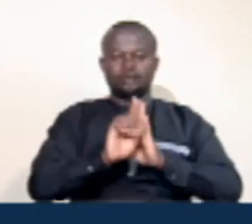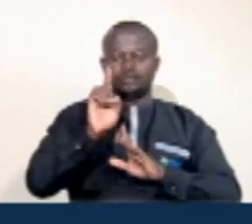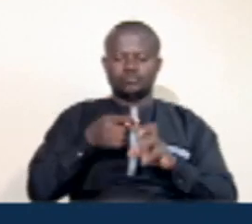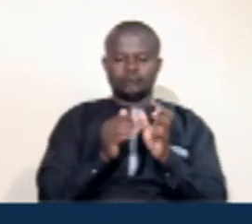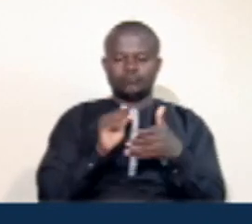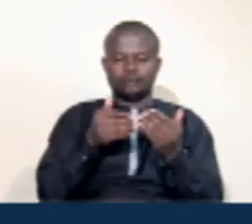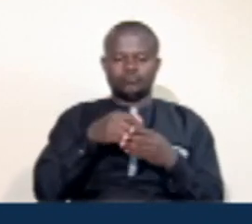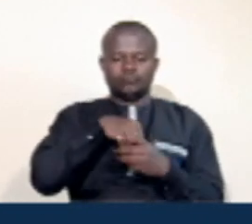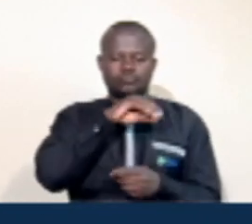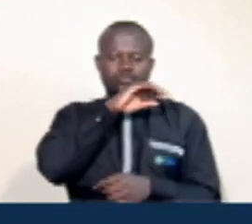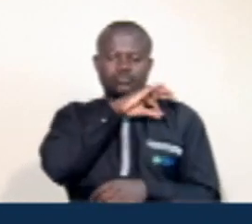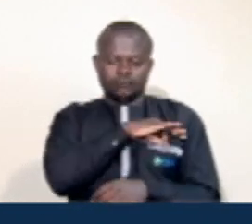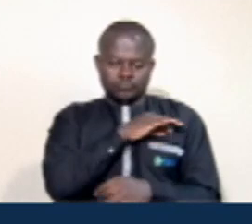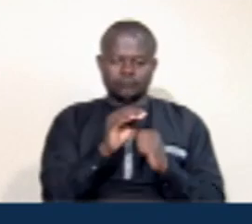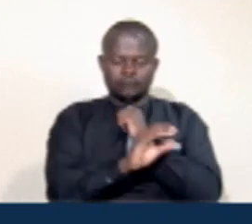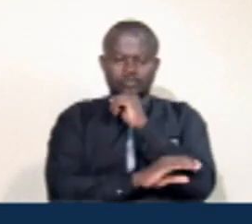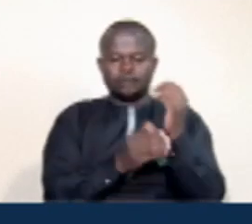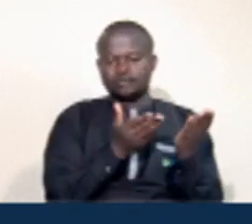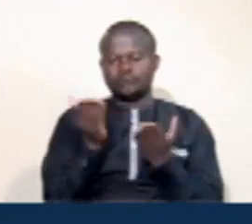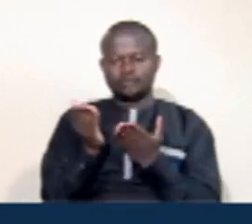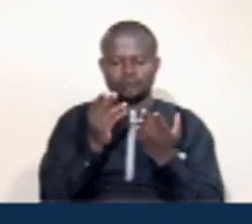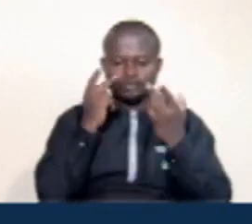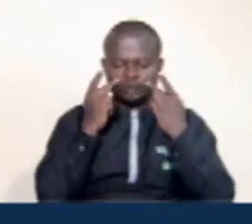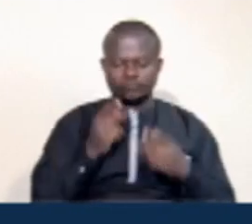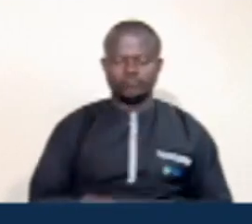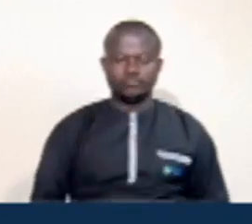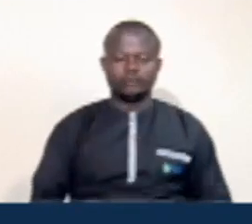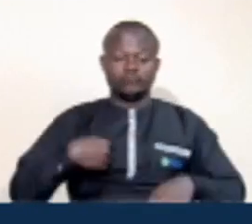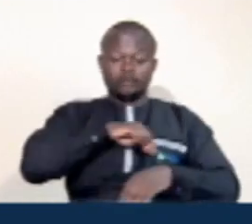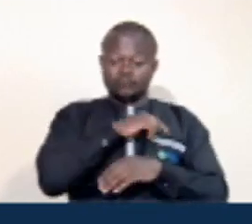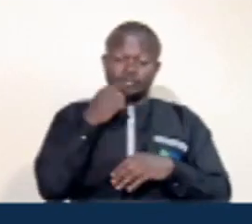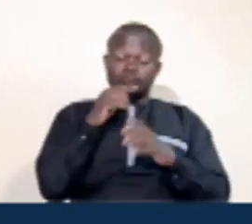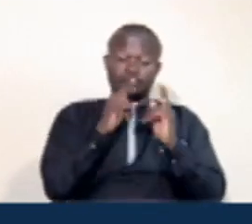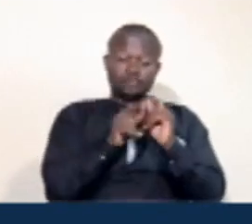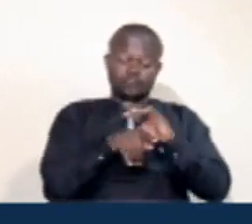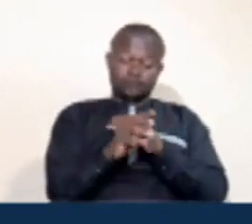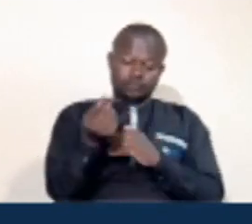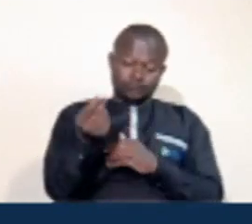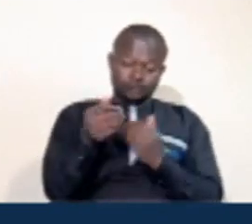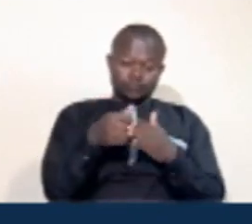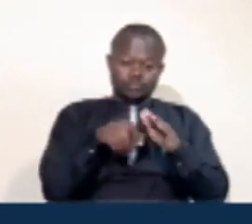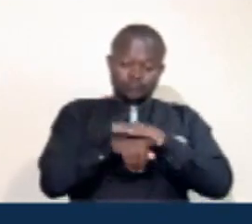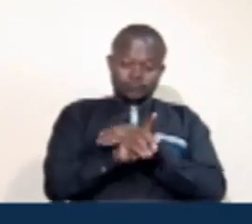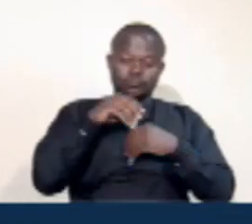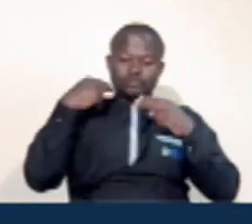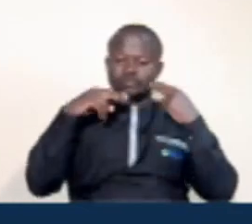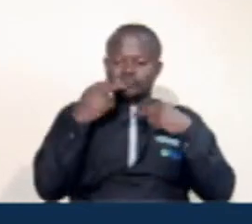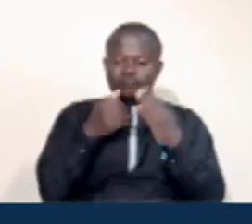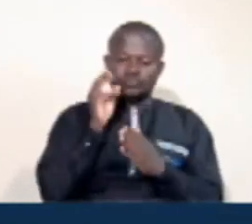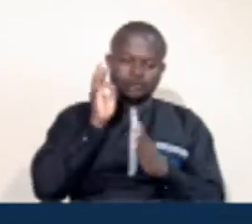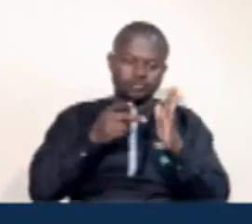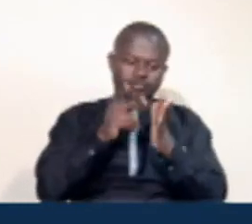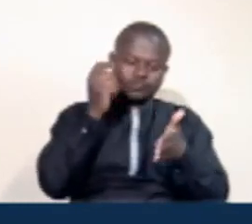gusa hari n'inyungu igihugu cyakiriye cyoga mu kibona turo turavuga ko inama izinjiza amafaranga aya mafaranga ninjira muri hoteli